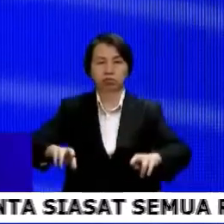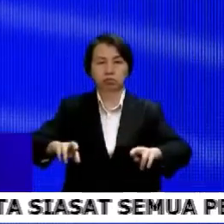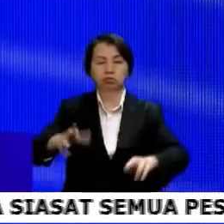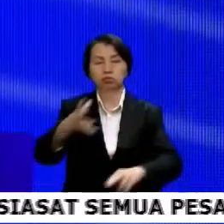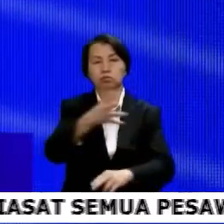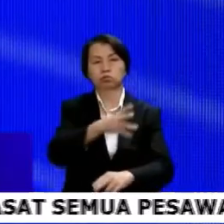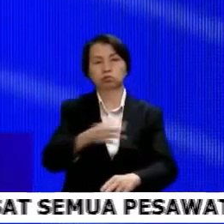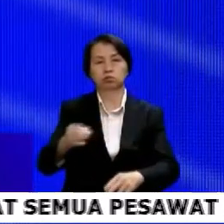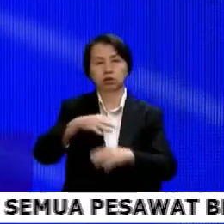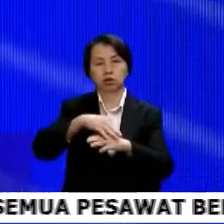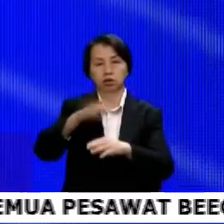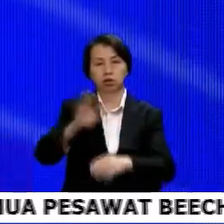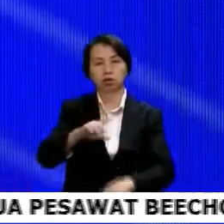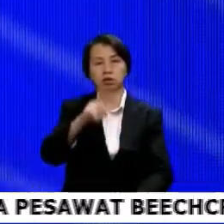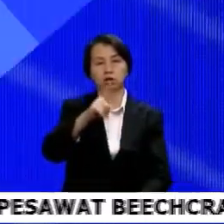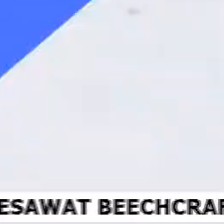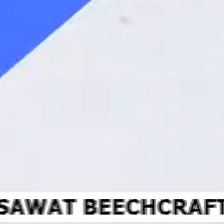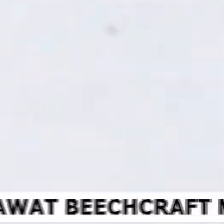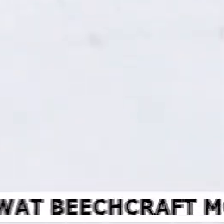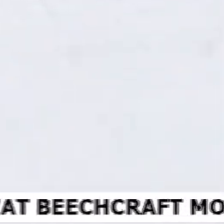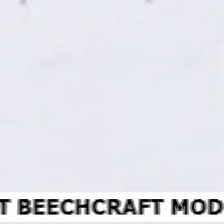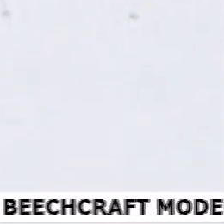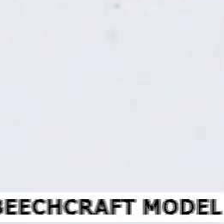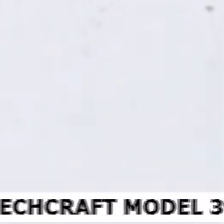serta lebih 1 juta pesara.